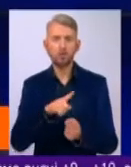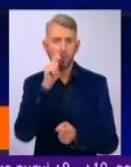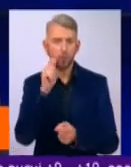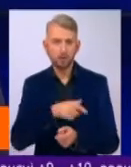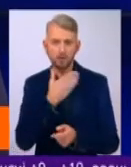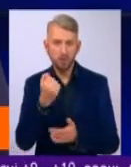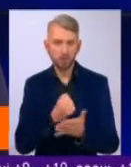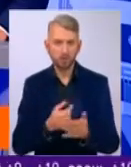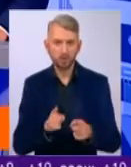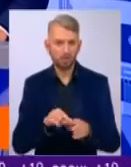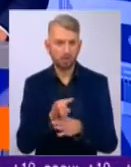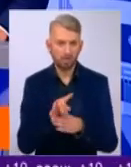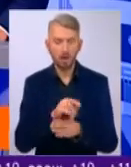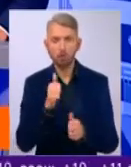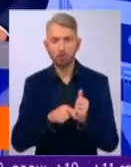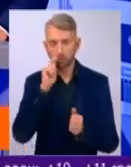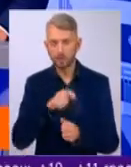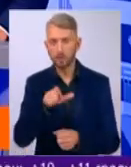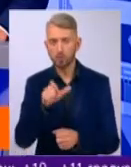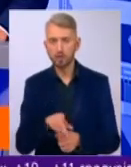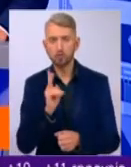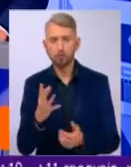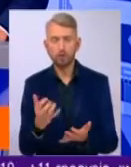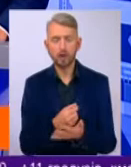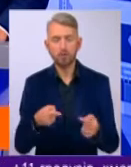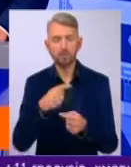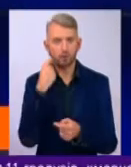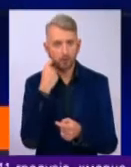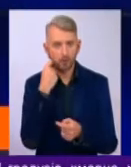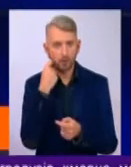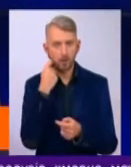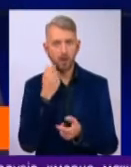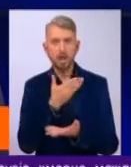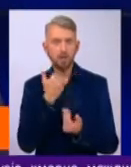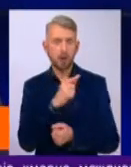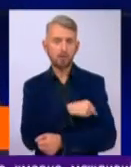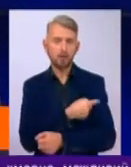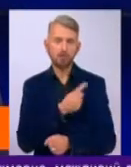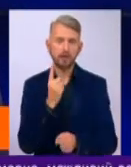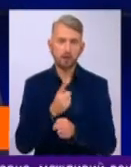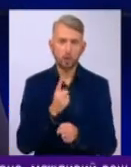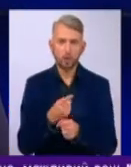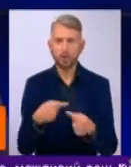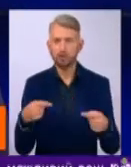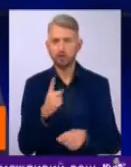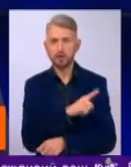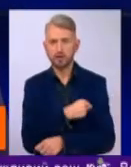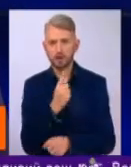це не зовсім правда. Кожен український громадянин, який досяг певного віку, не має під те медичних заборон чи якихось інших заборон, може